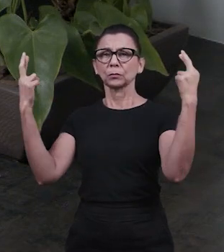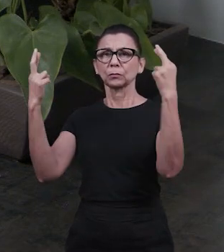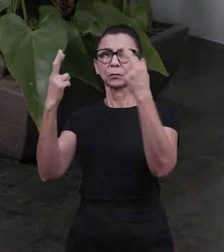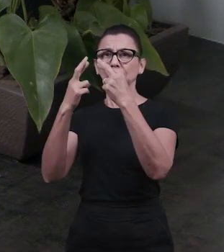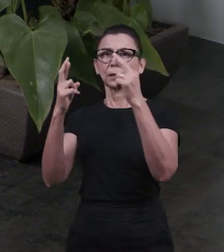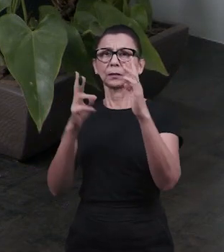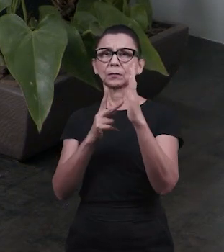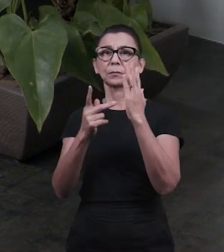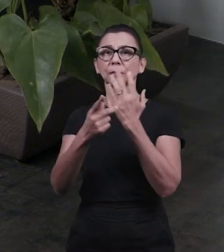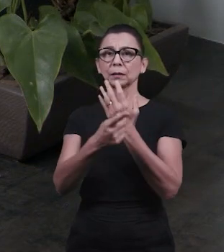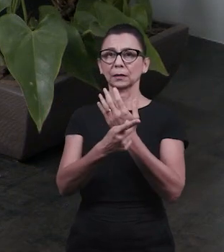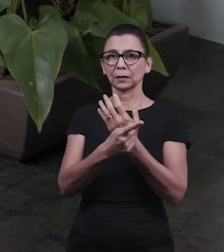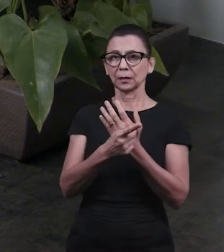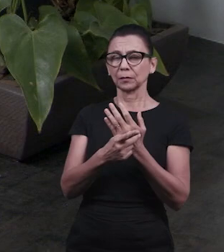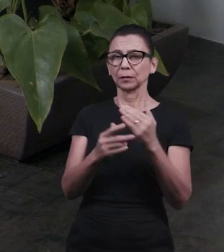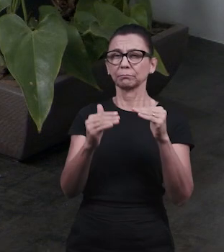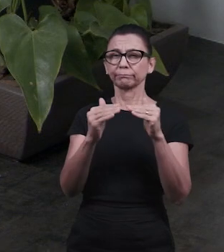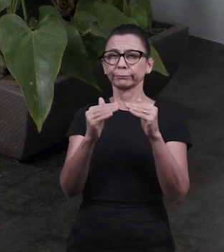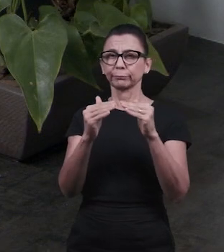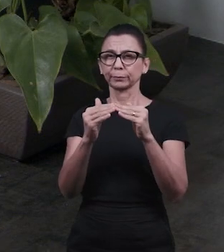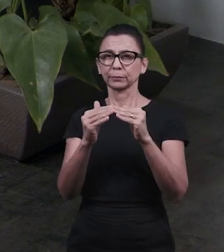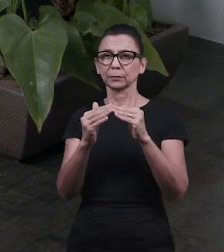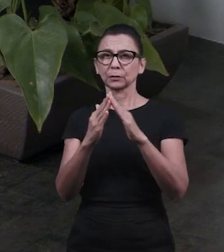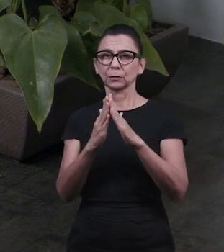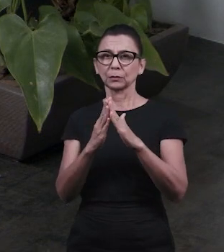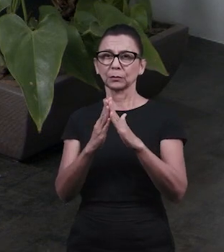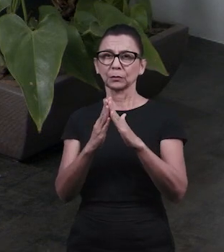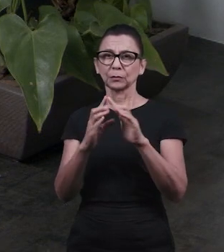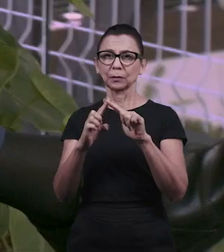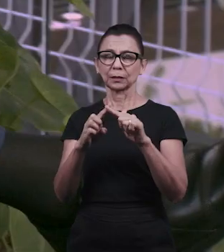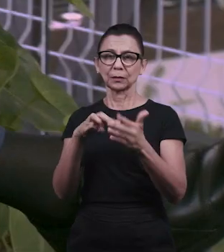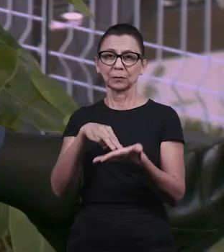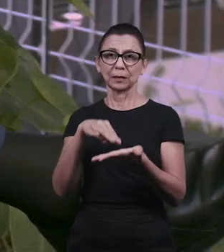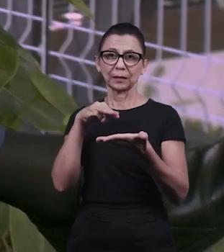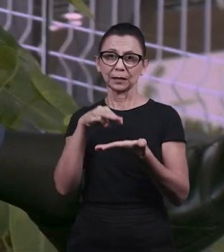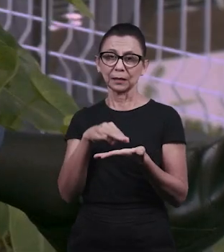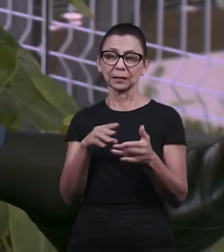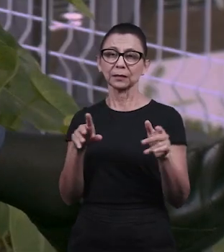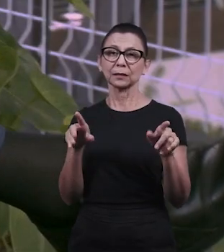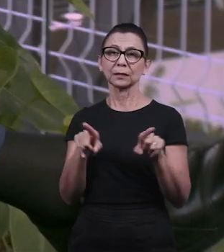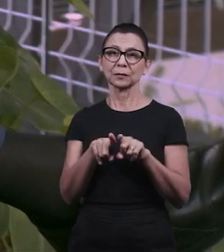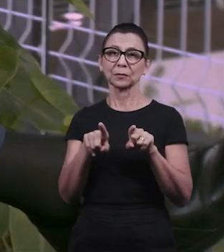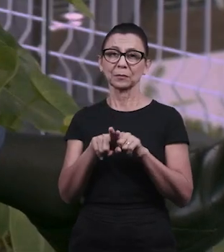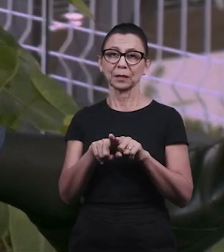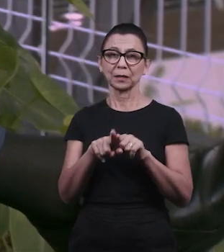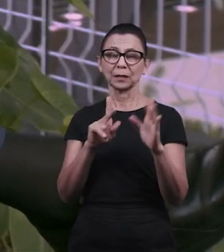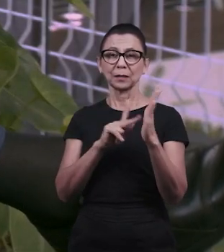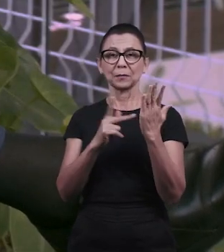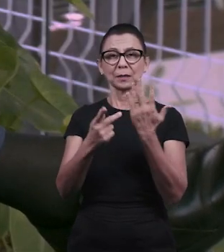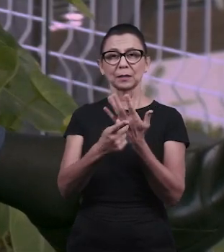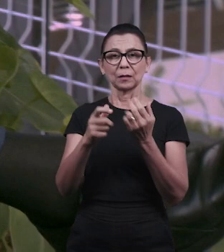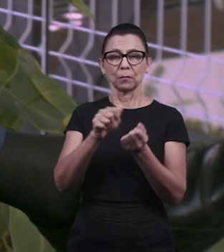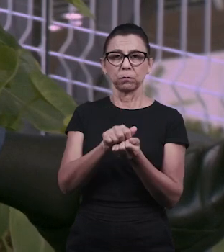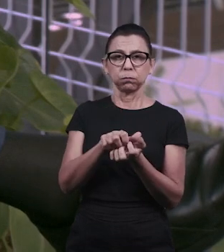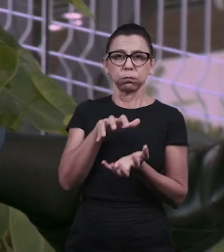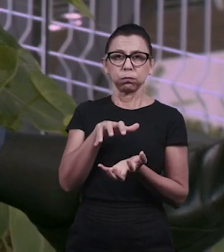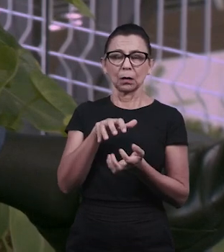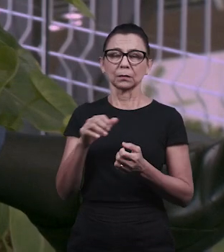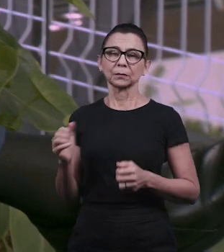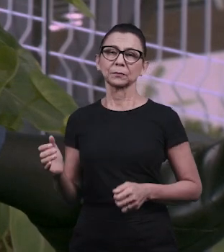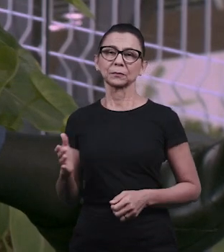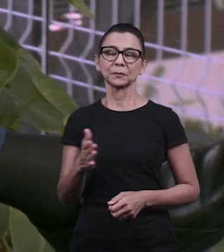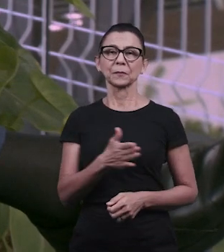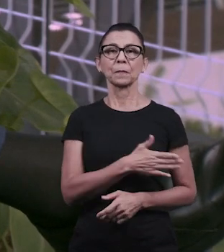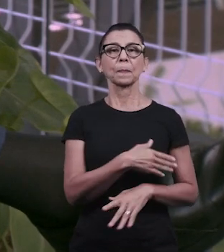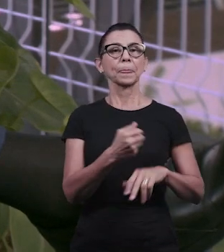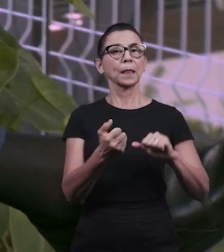тему с детьми, поговорит о притче о закваске. А сейчас мы споем